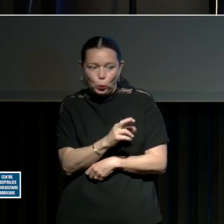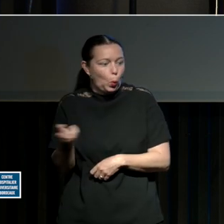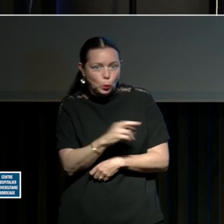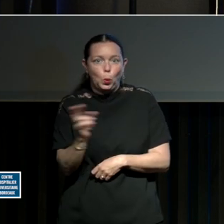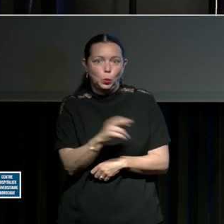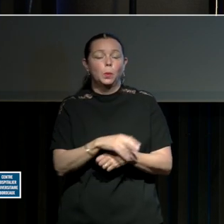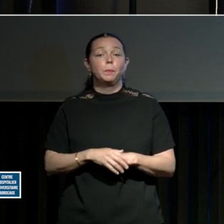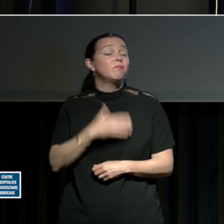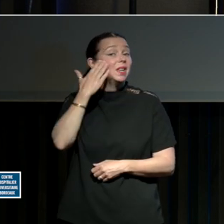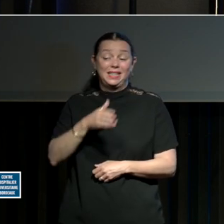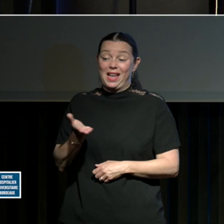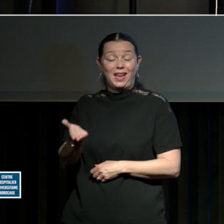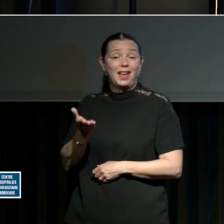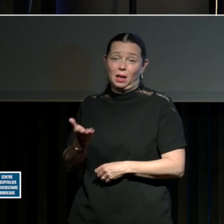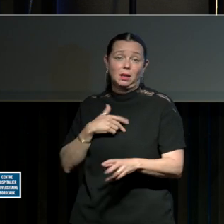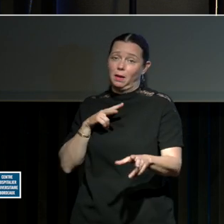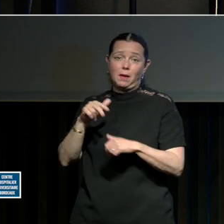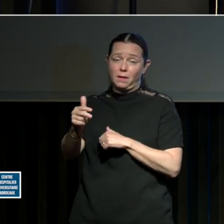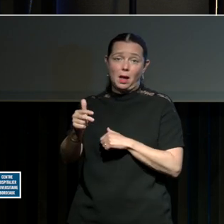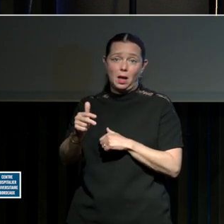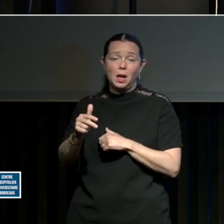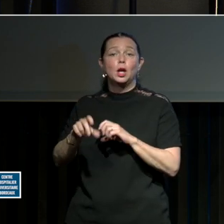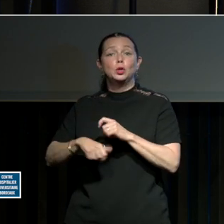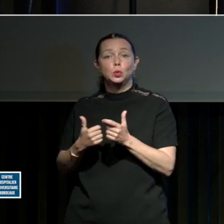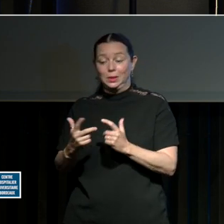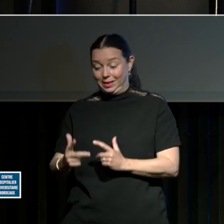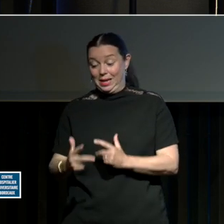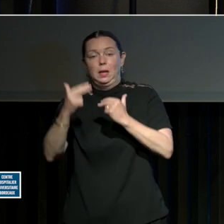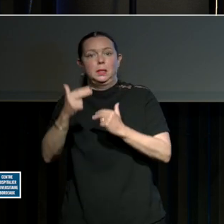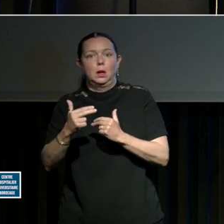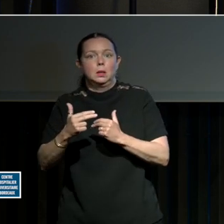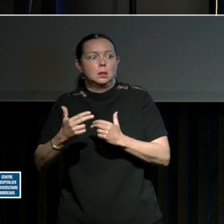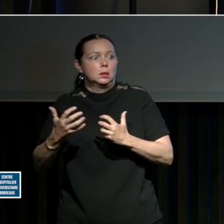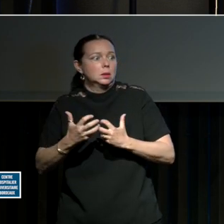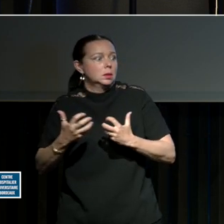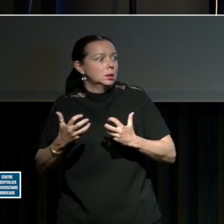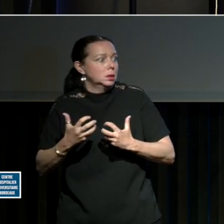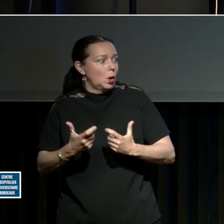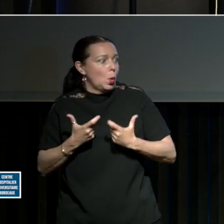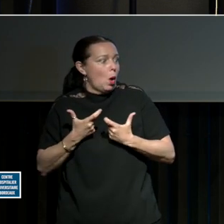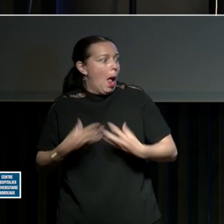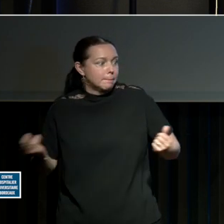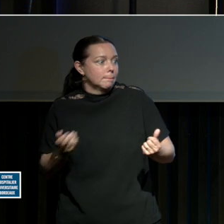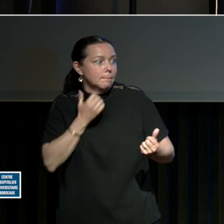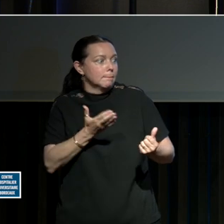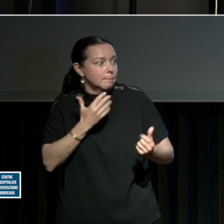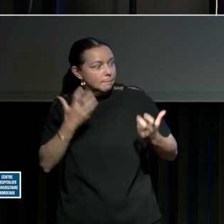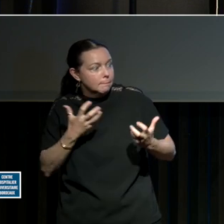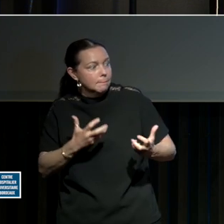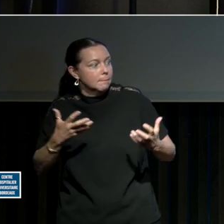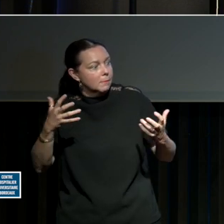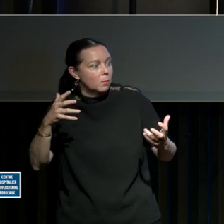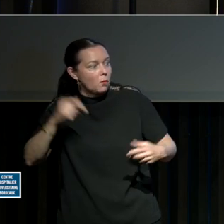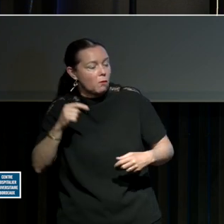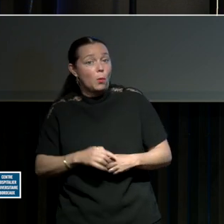et prédites par ces épisodes de craving, d'envie incontrôlable d'utiliser l'objet de l'addiction, alors